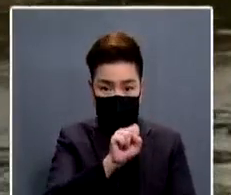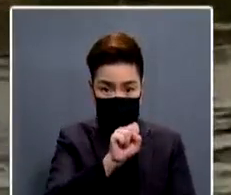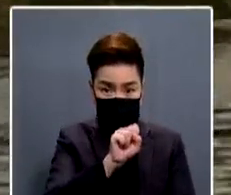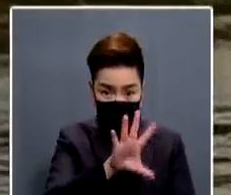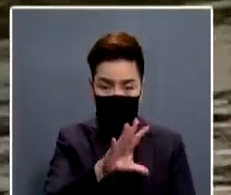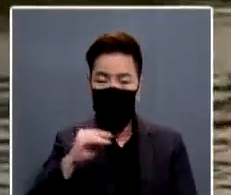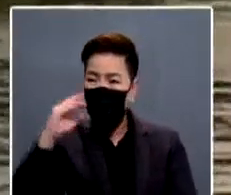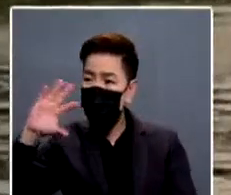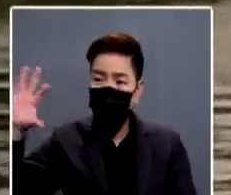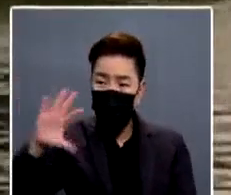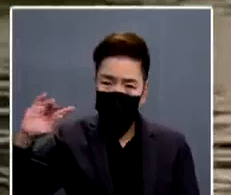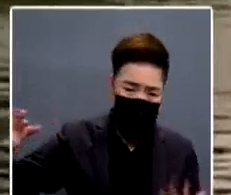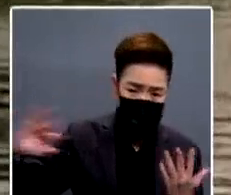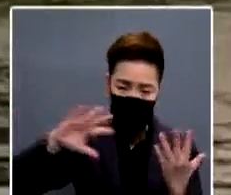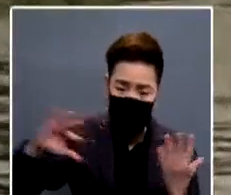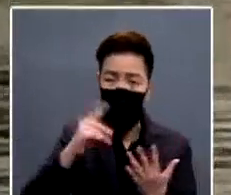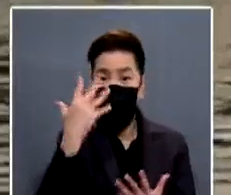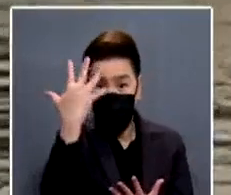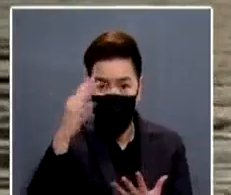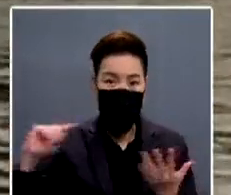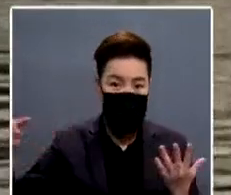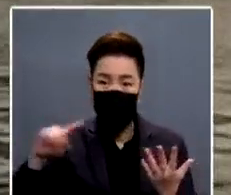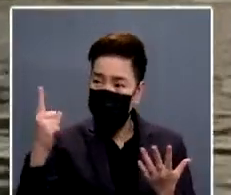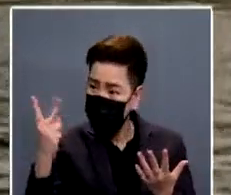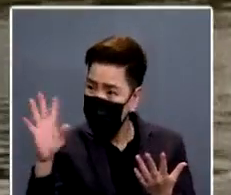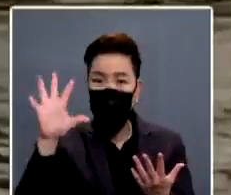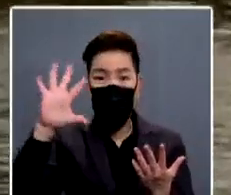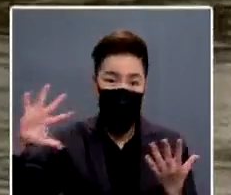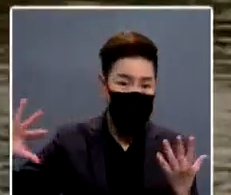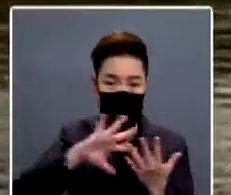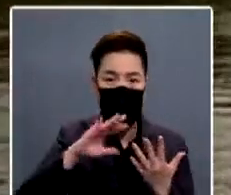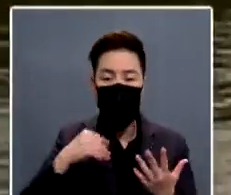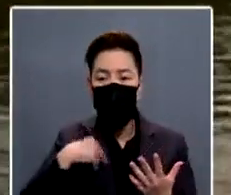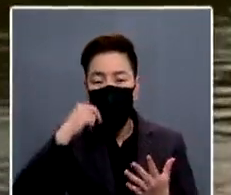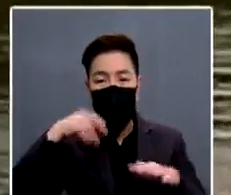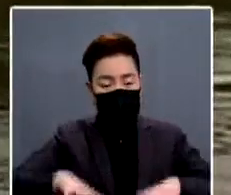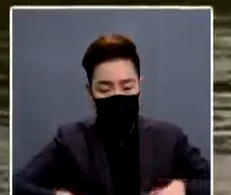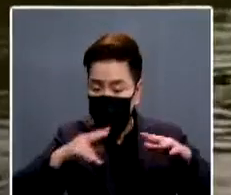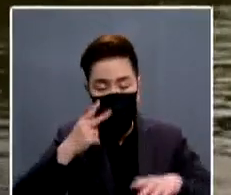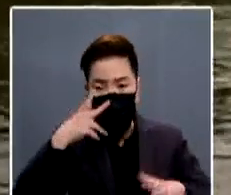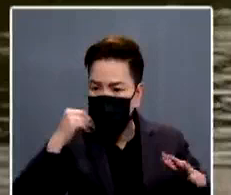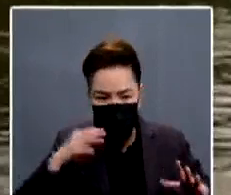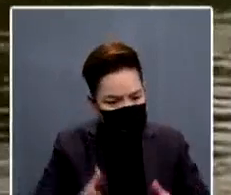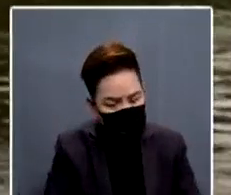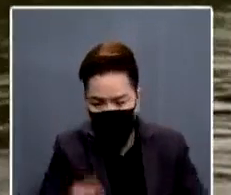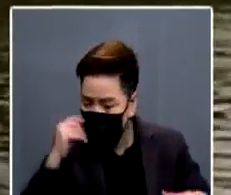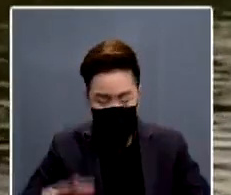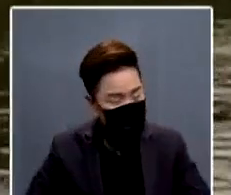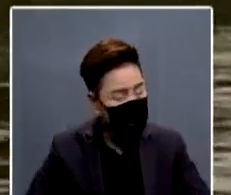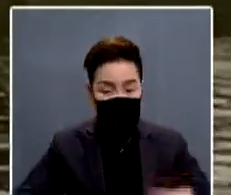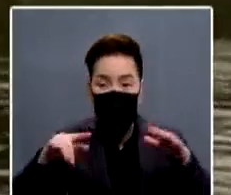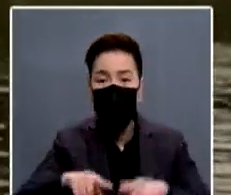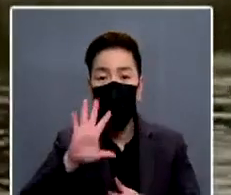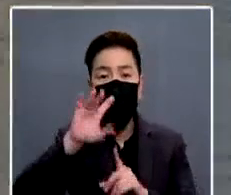ลูกแล้วน้ำที่มันลงมามันไม่ได้มาตามทางแม่น้ำเจ้าพระยาอย่างเดียวมันมาตามทุ่งด้วยค่ะ คือแทบจะมองไม่เห็นว่าตรงไหนเป็นพื้นถนนเป็นพื้นน้ำเลยนะ